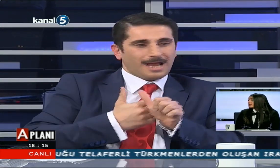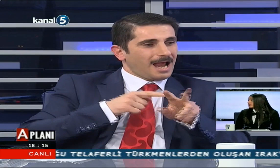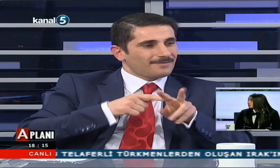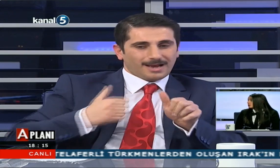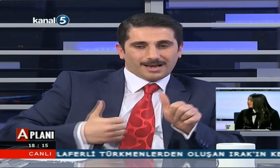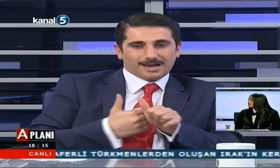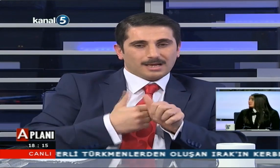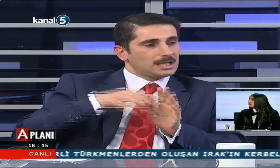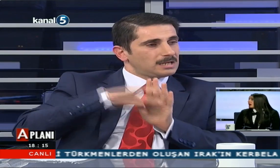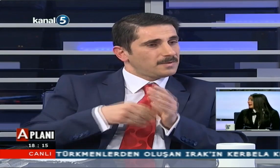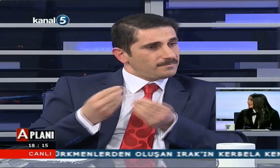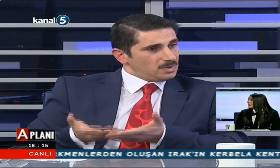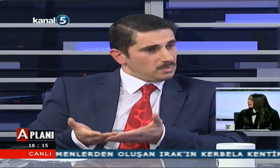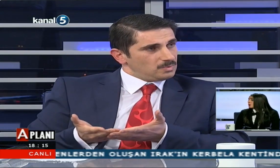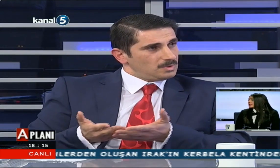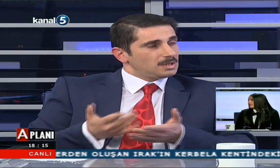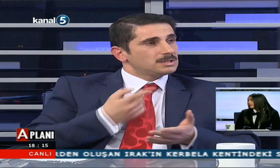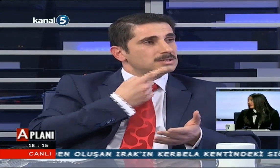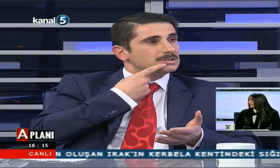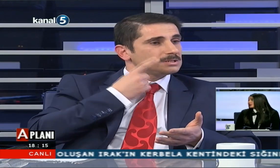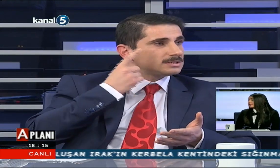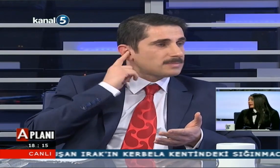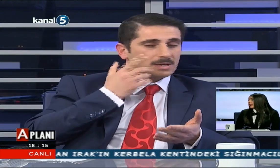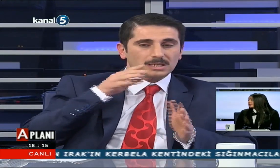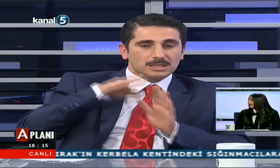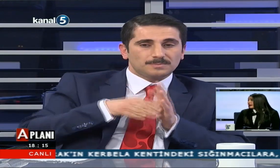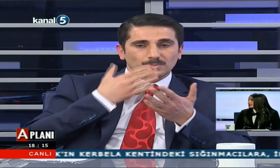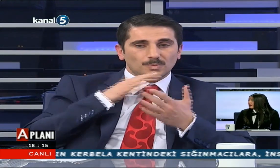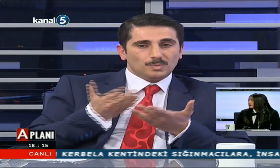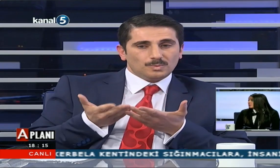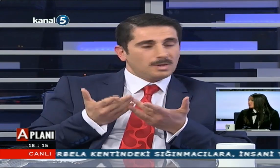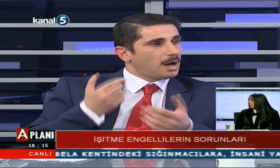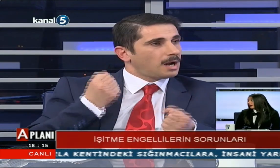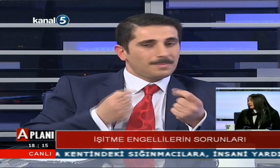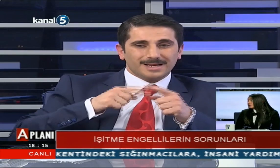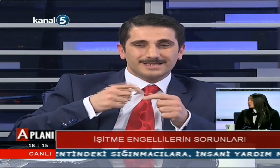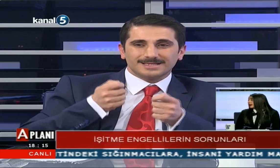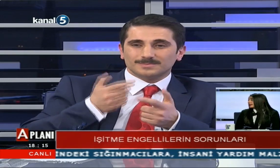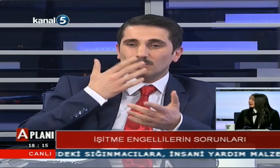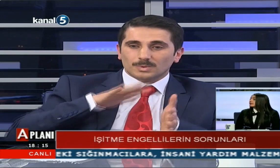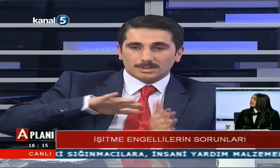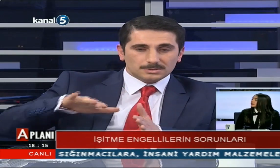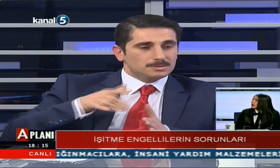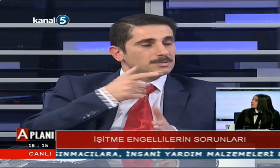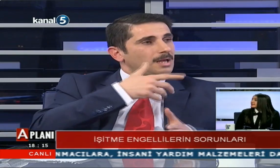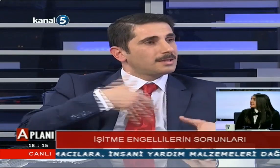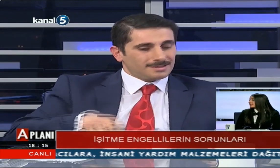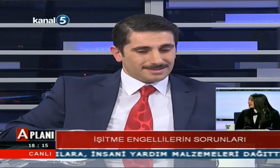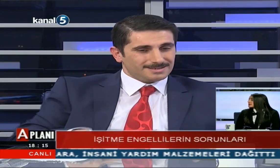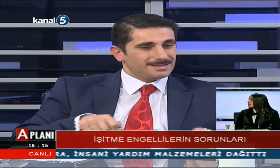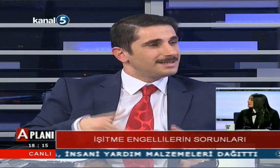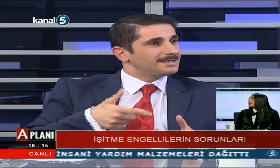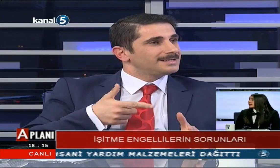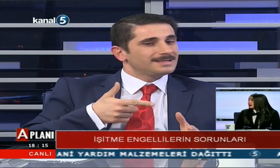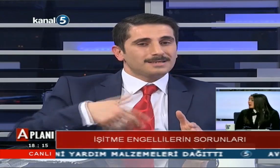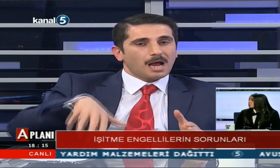olacağına inanıyorum. Aynı zamanda ÖTV'den işitme engelli bireyler yararlanamıyorlar. Yani kalp ve diyaliz